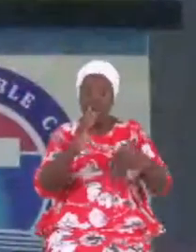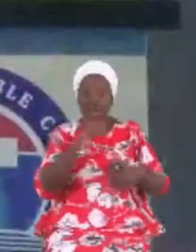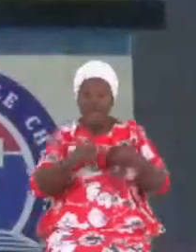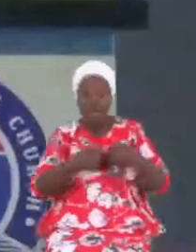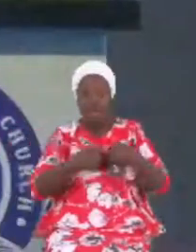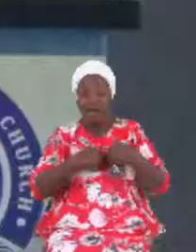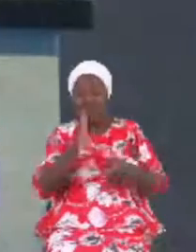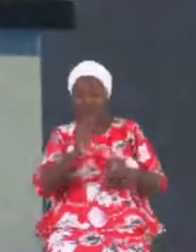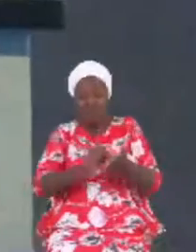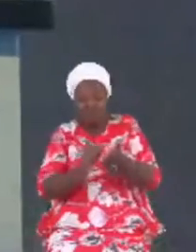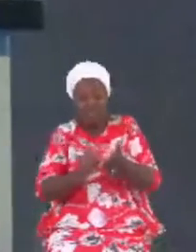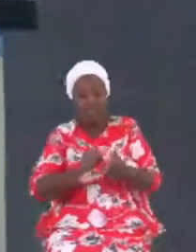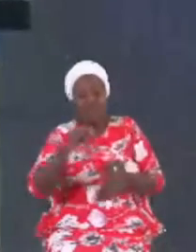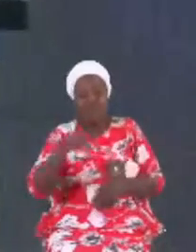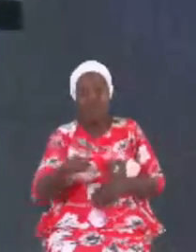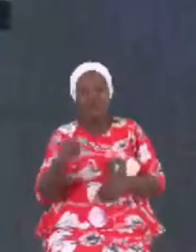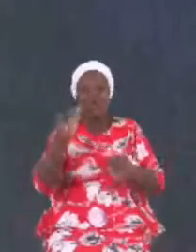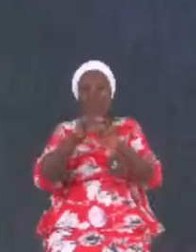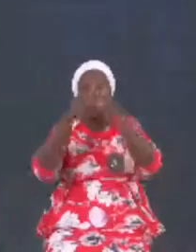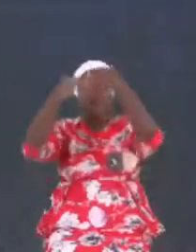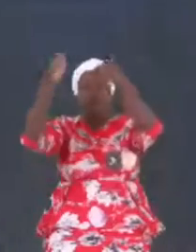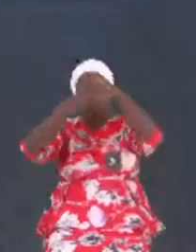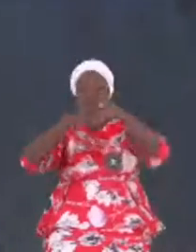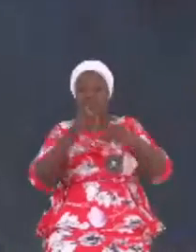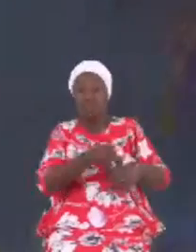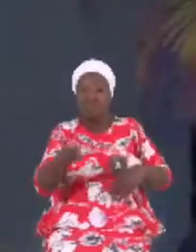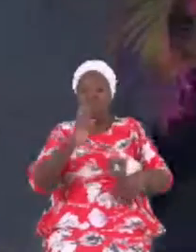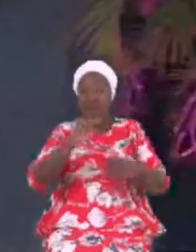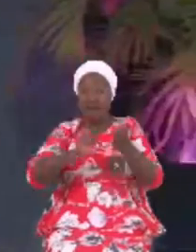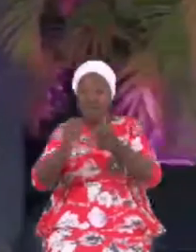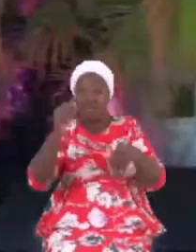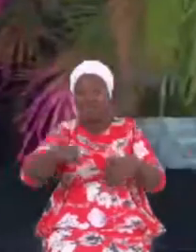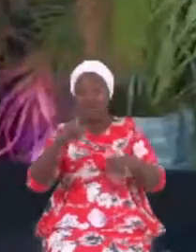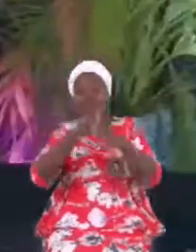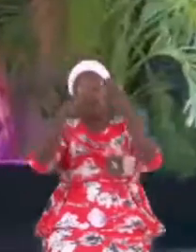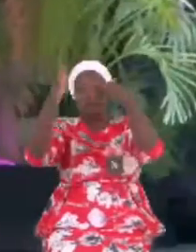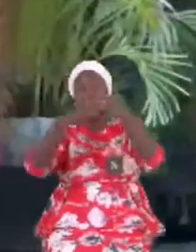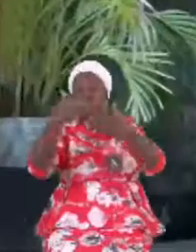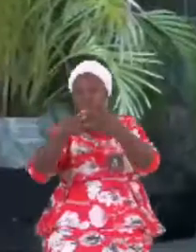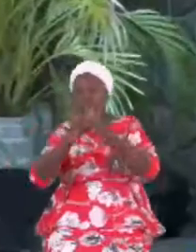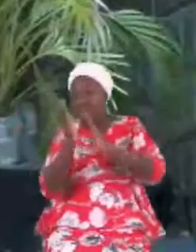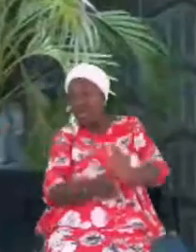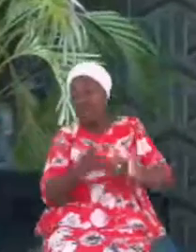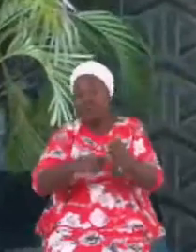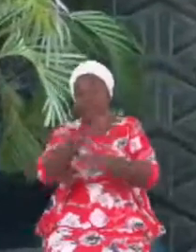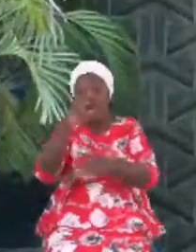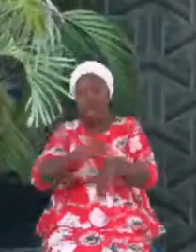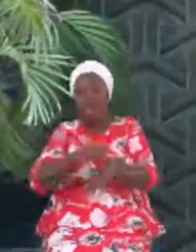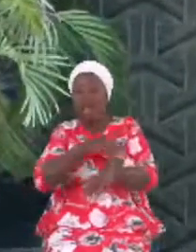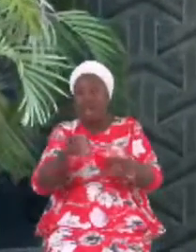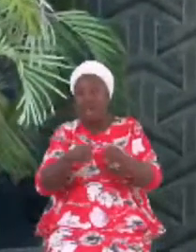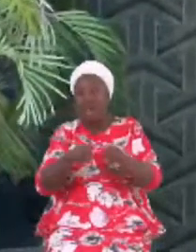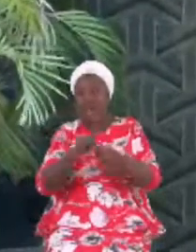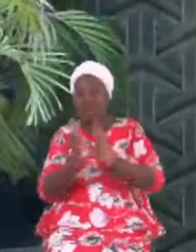pré-inscrits. Ils sont déjà pré-inscrits, pré-enregistrés. Ils sont écrits au ciel avant de quitter la terre. Et comme tu quittes